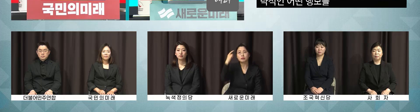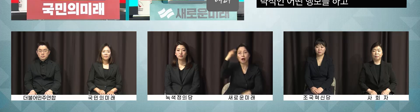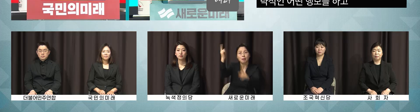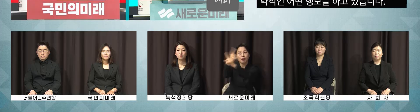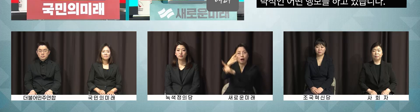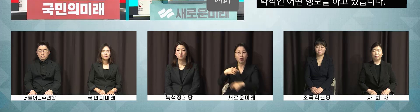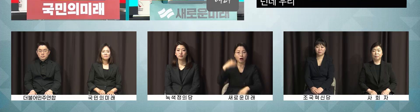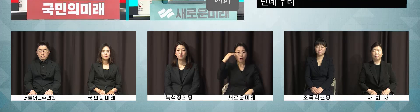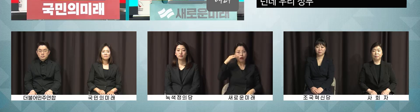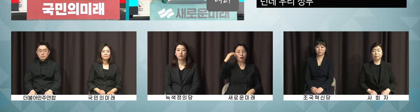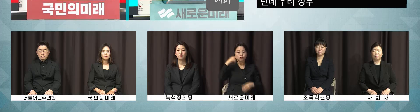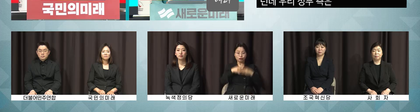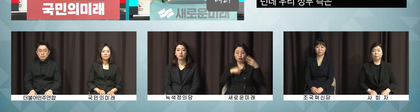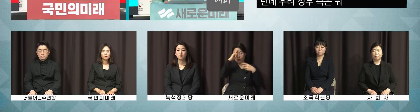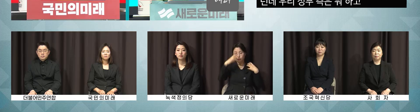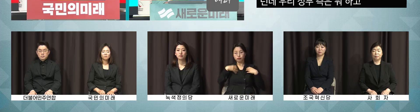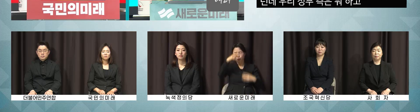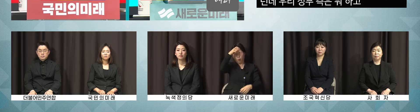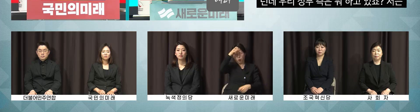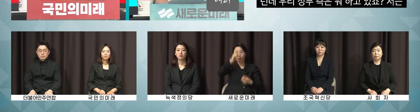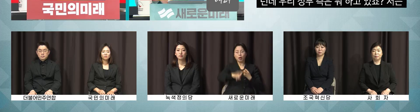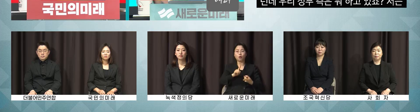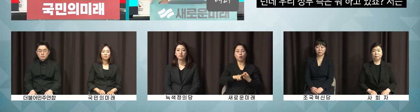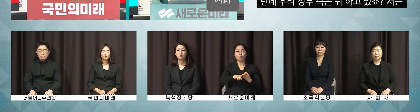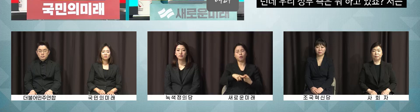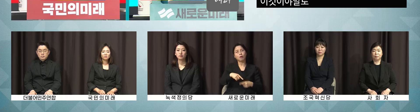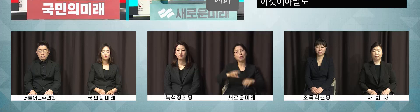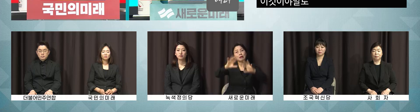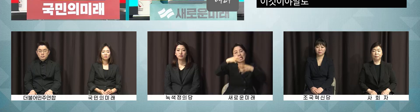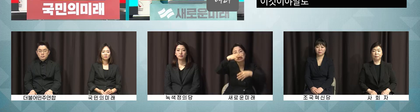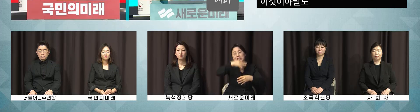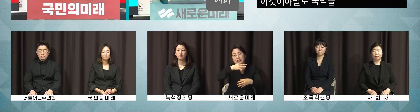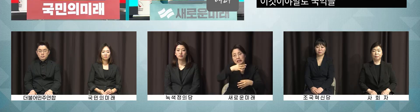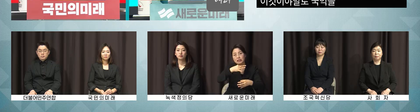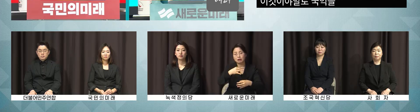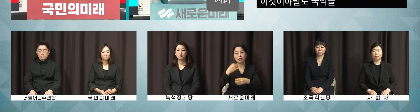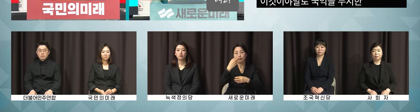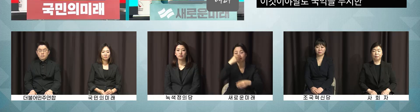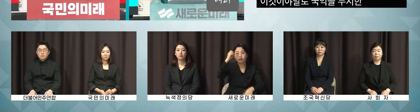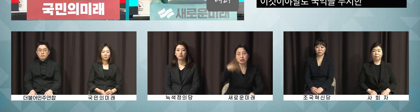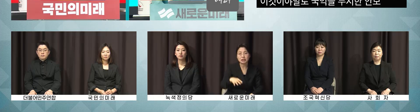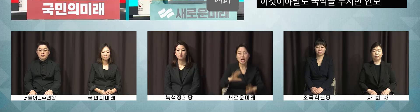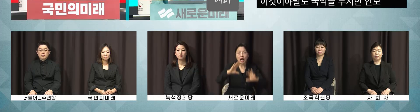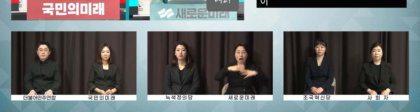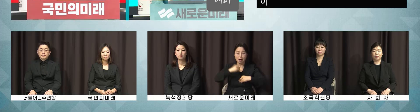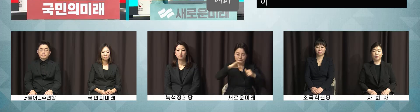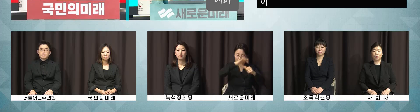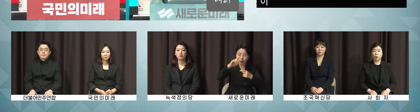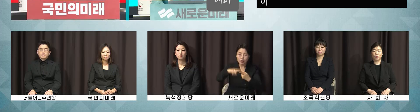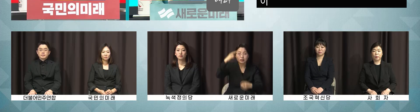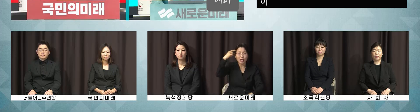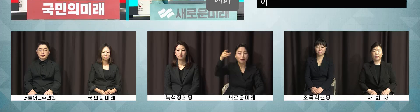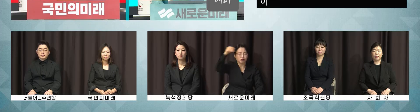정부 지금 뭐 하고 있죠? 저는 이것이야말로 국익을 무시한 안보 전략이 부재한 윤석열 정부의